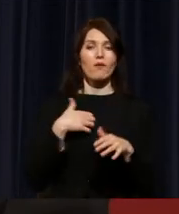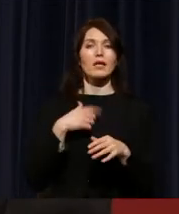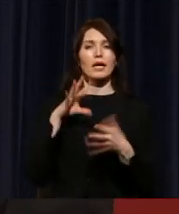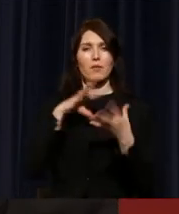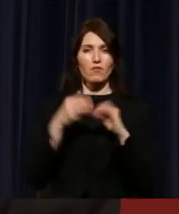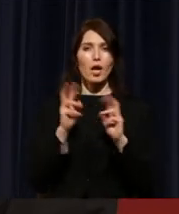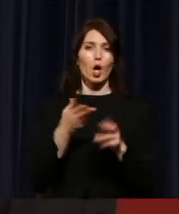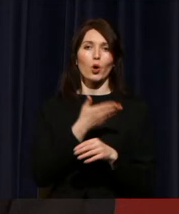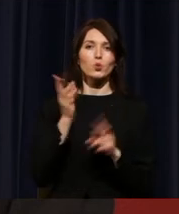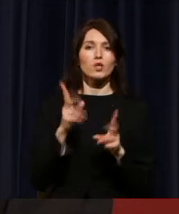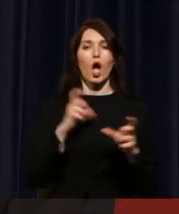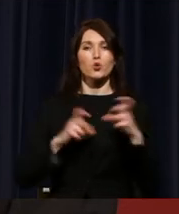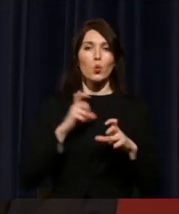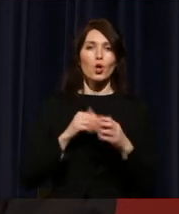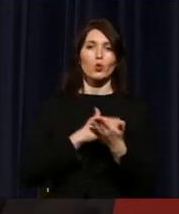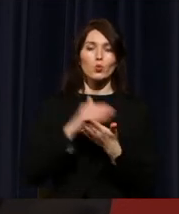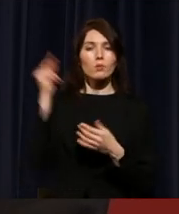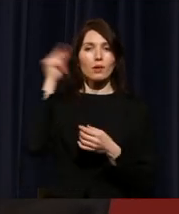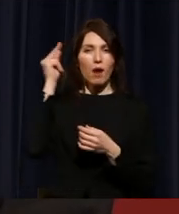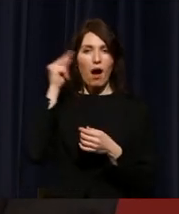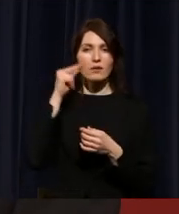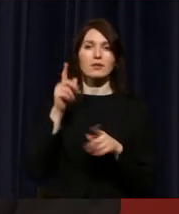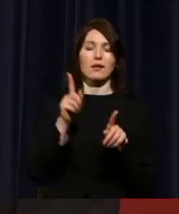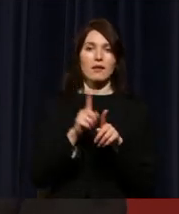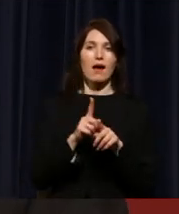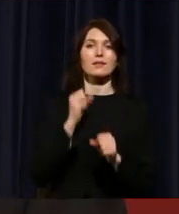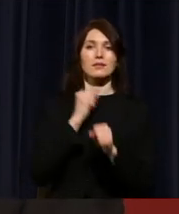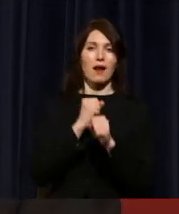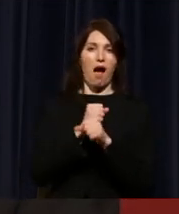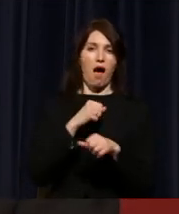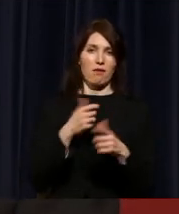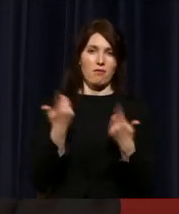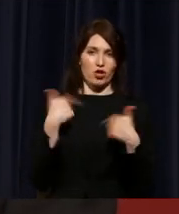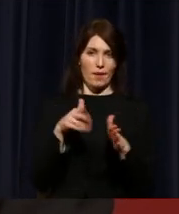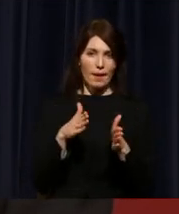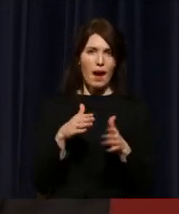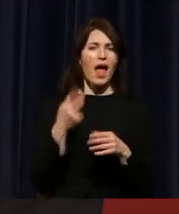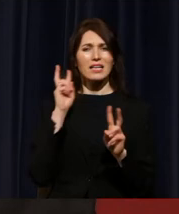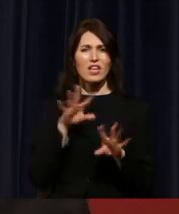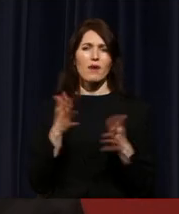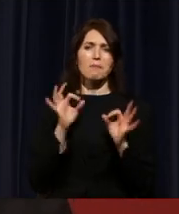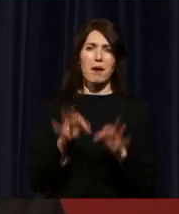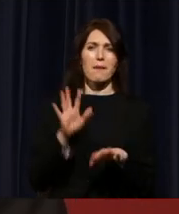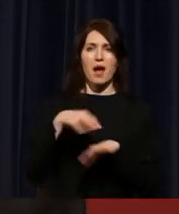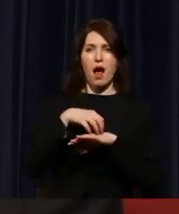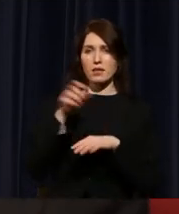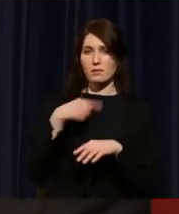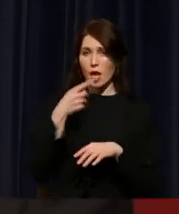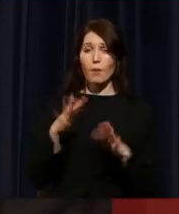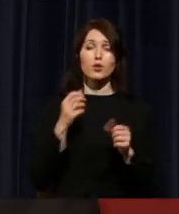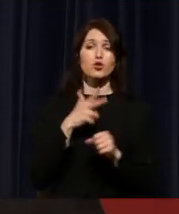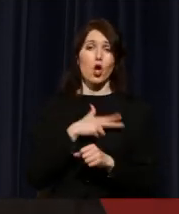kā studenti turpinat mācīties arī strādājot. Nu, es nezinu, vai es pareizi par ārstiem saku, bet nu,